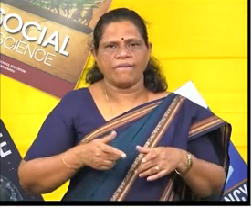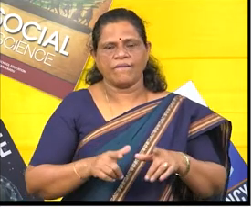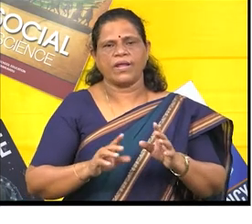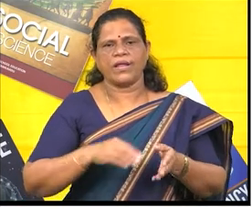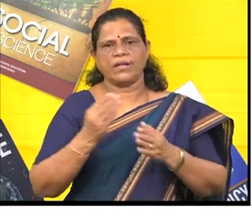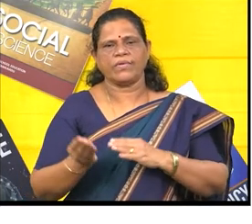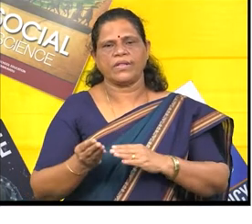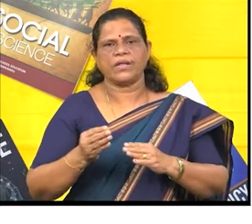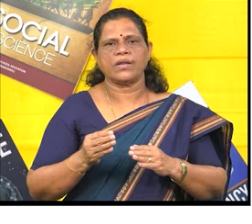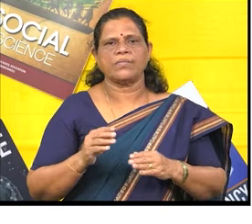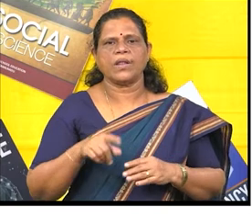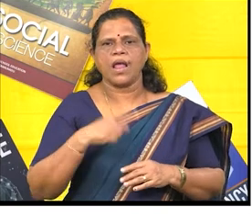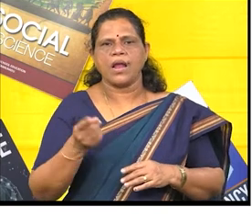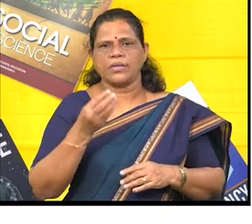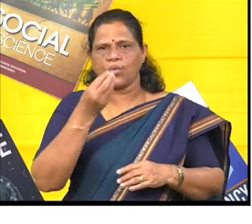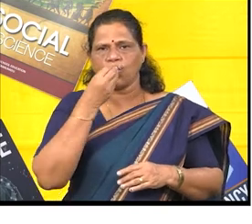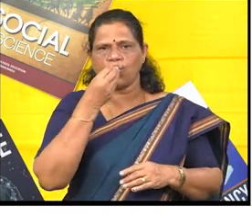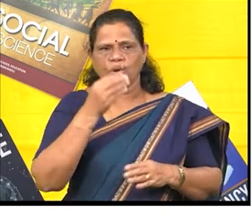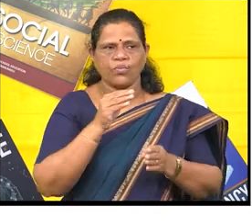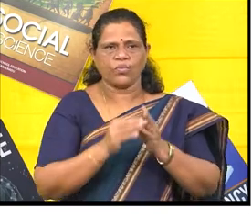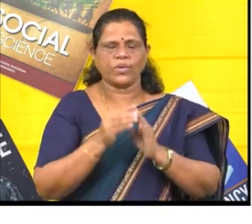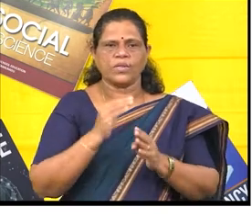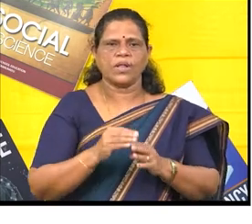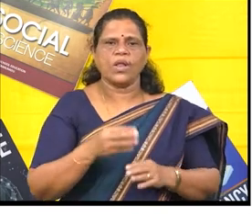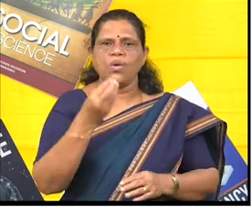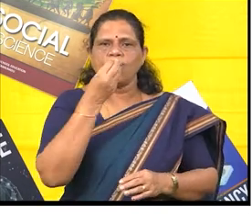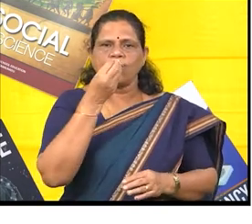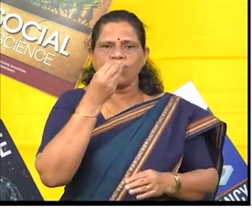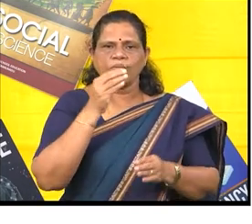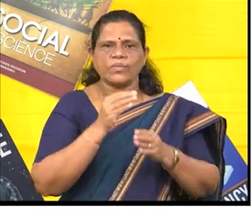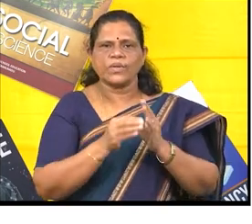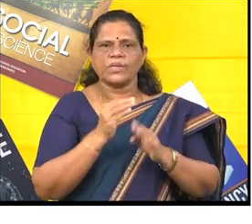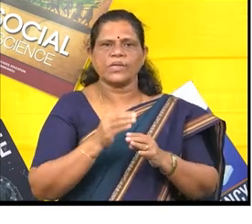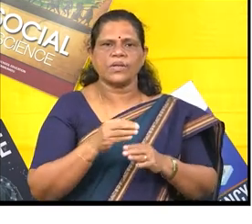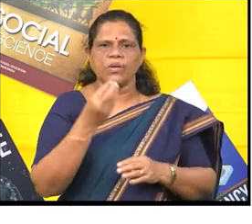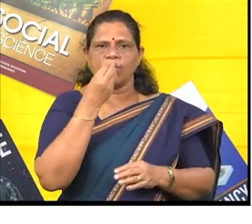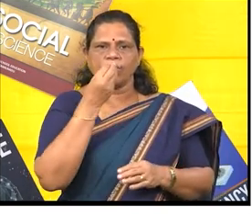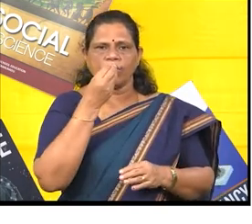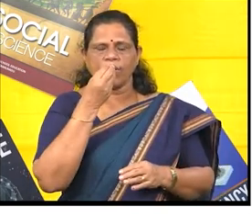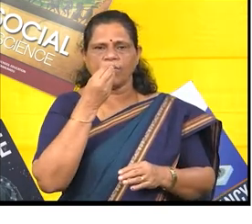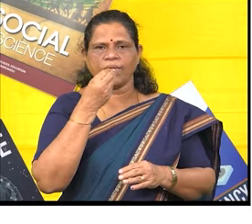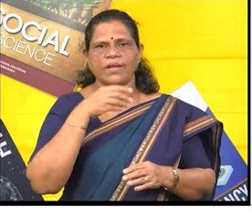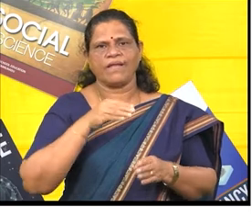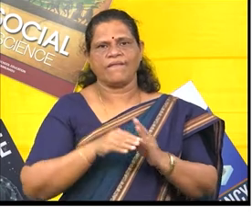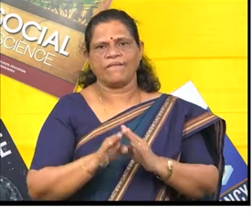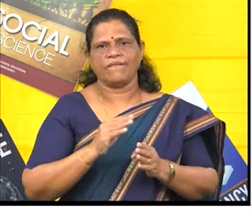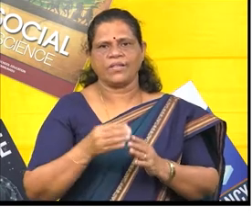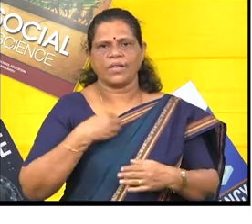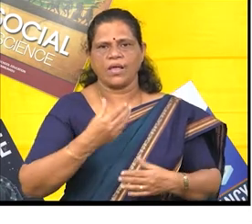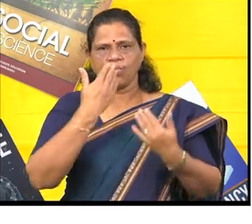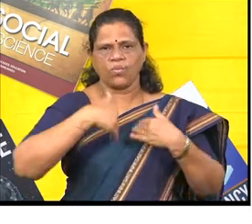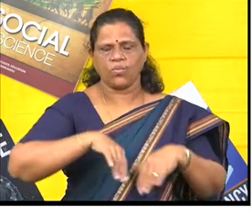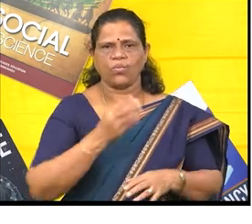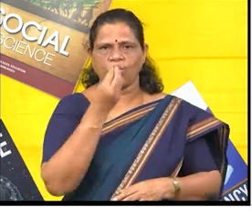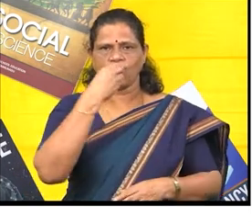வேளாண் வேதியியலுக்கு அடுத்தபடியாக நாம் பார்க்கிறப்பது உணவு வேதியியல். உணவு வேதியியல் என்பது உணவின் வேதியியல். உணவுகள், நாம்